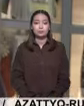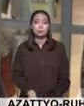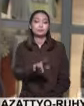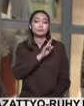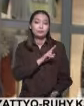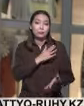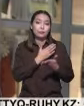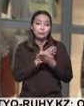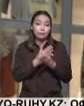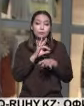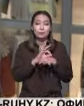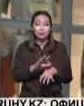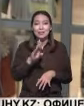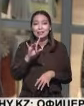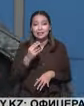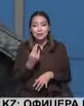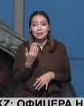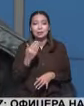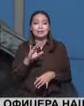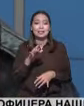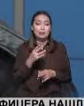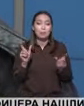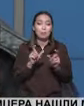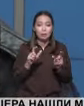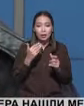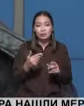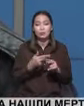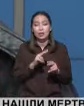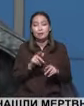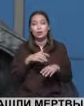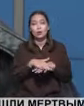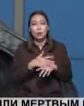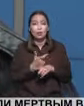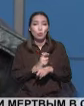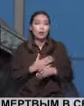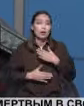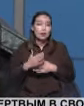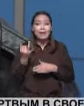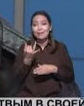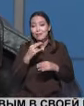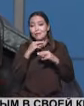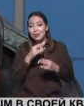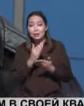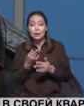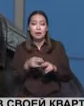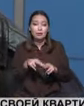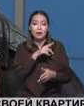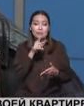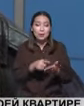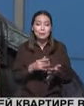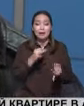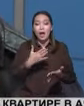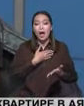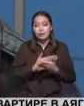активно проводится в торговых центрах, торговых домах. Очень радует то, что население с интересом обращает внимание на данный вопрос и